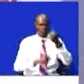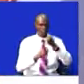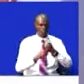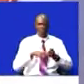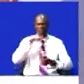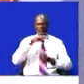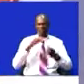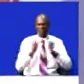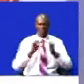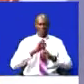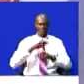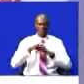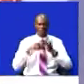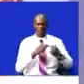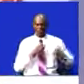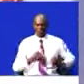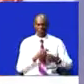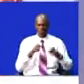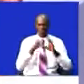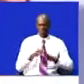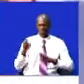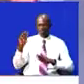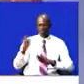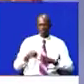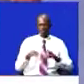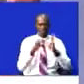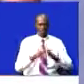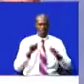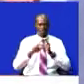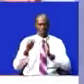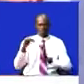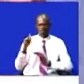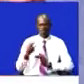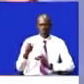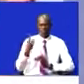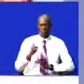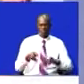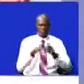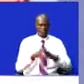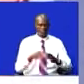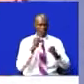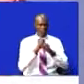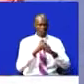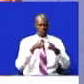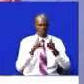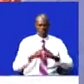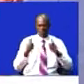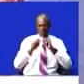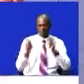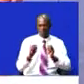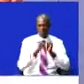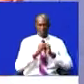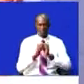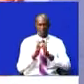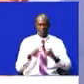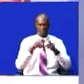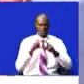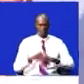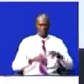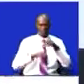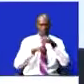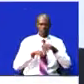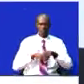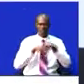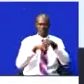gi chunywa te. Wan ka ODM manyalo, we are intact, kendo ODM as a team. Wan bang